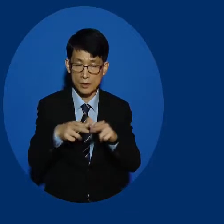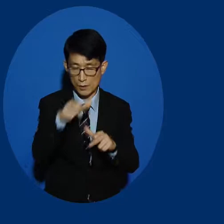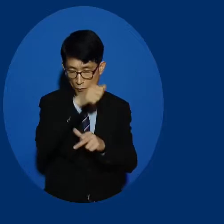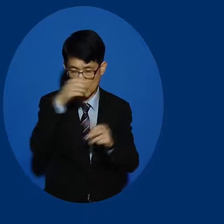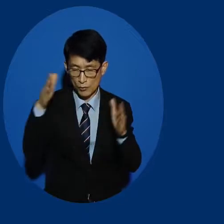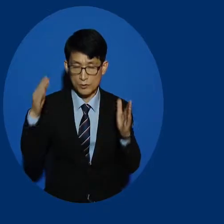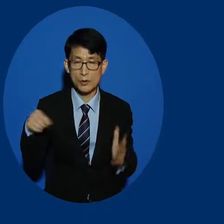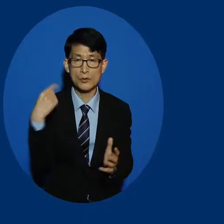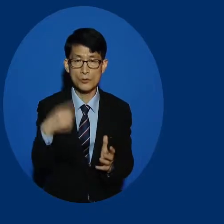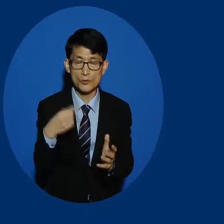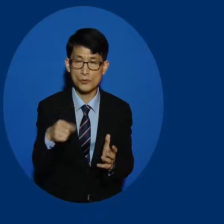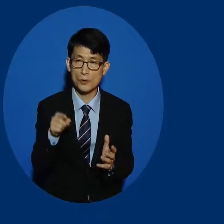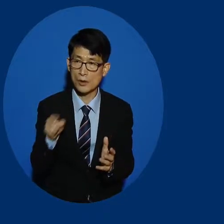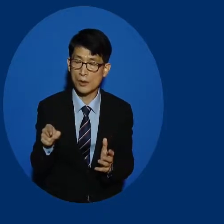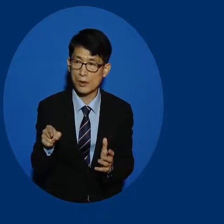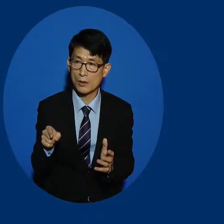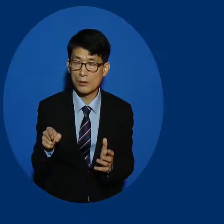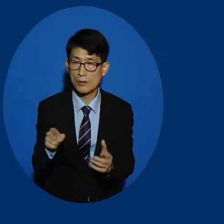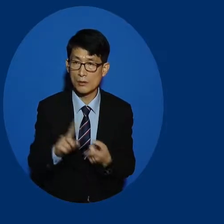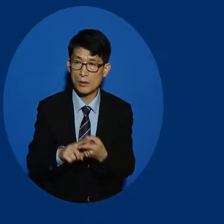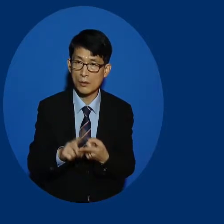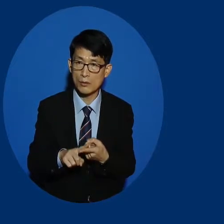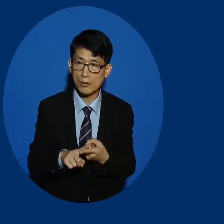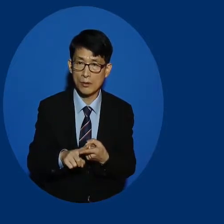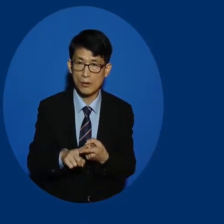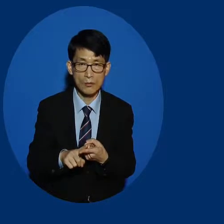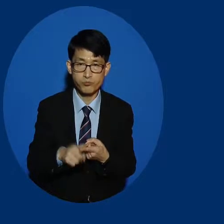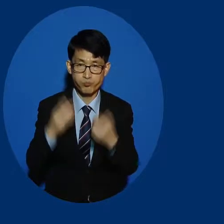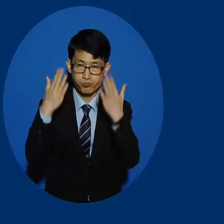프로그램에 대한 정보가 너무 없어요.